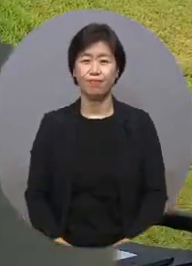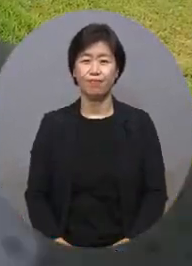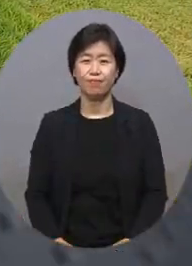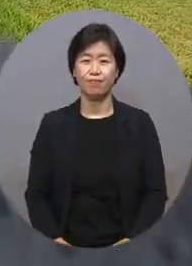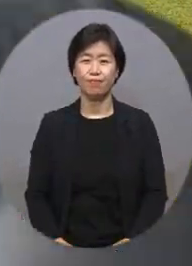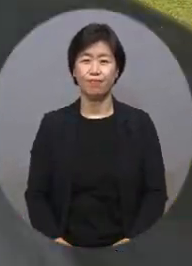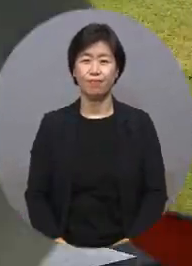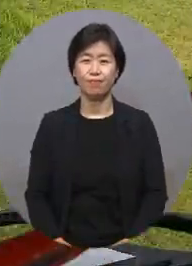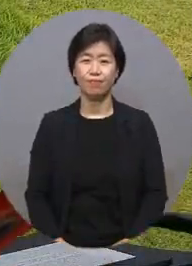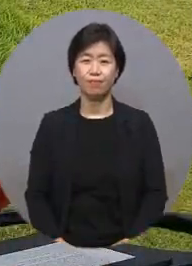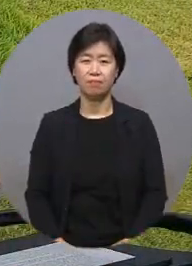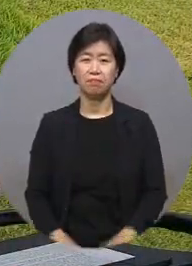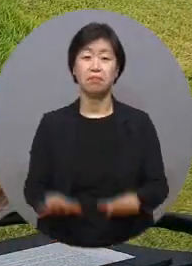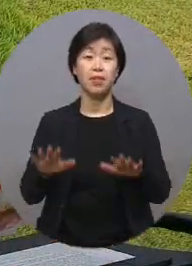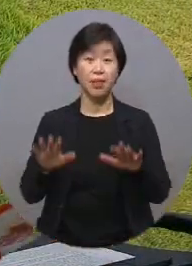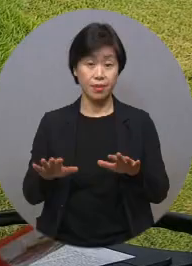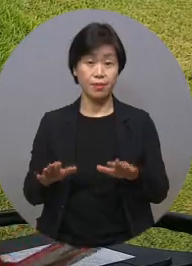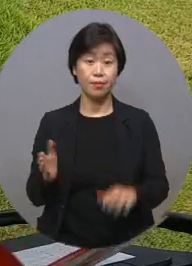오, 이제 좀...